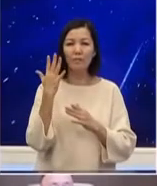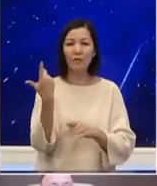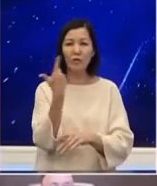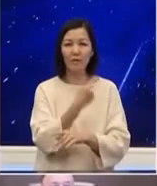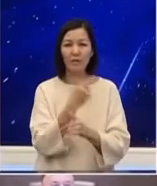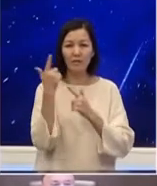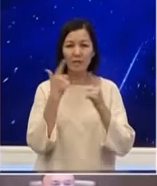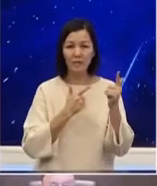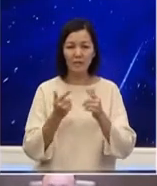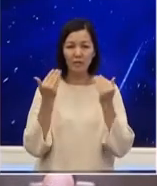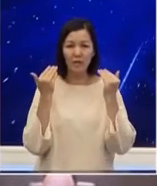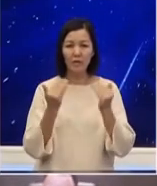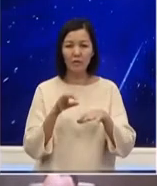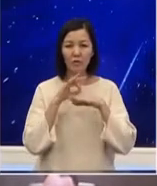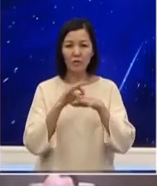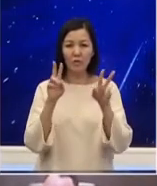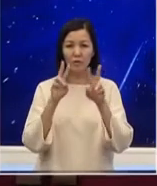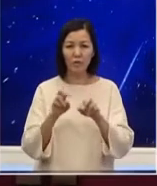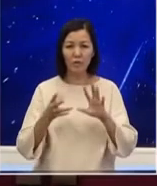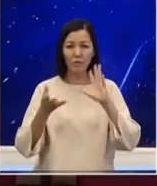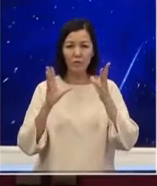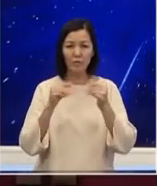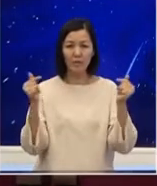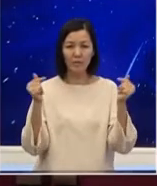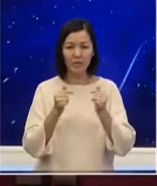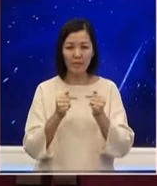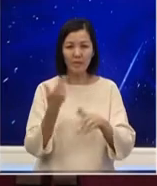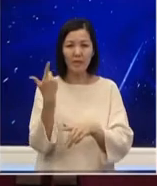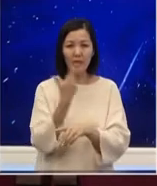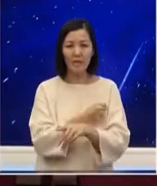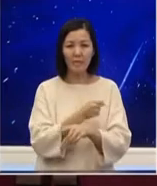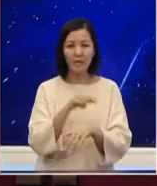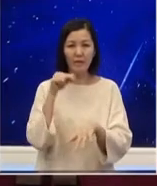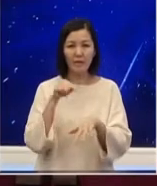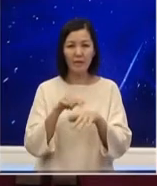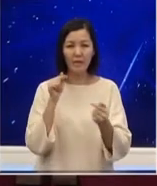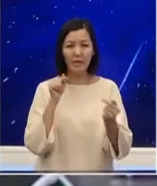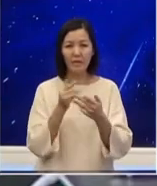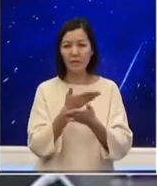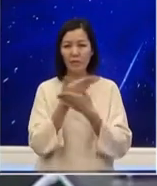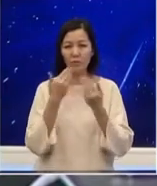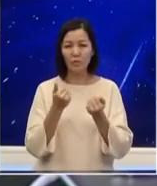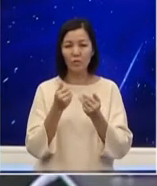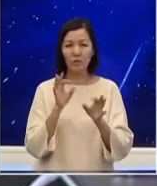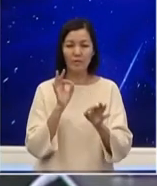вакцина әзірленуде. Әзірге жүргізілген зерттеу жұмыстарына сәйкес екпенің кері әсері байқалмаған.